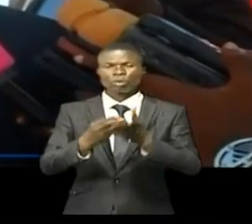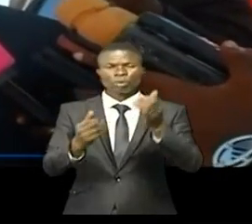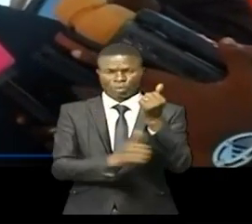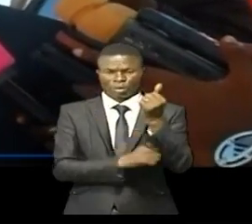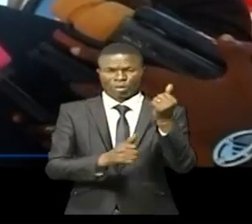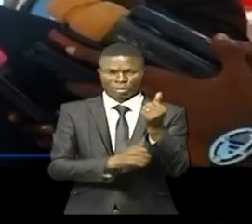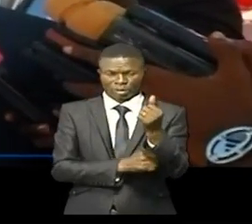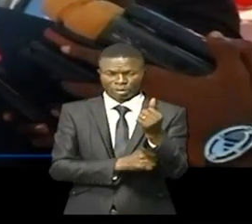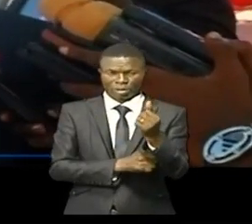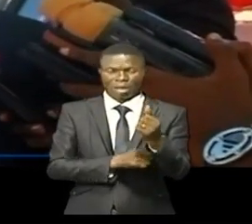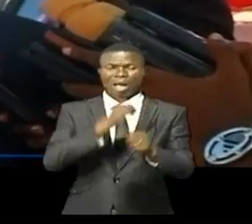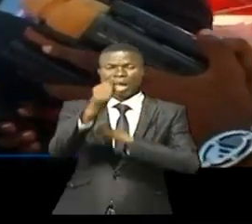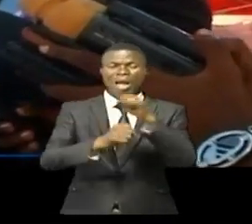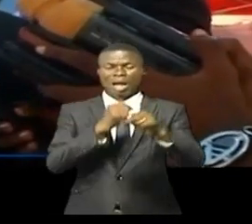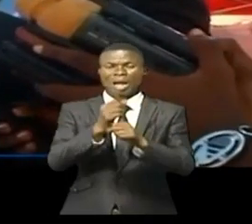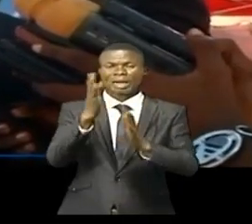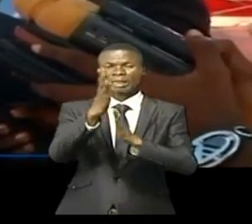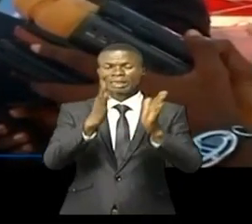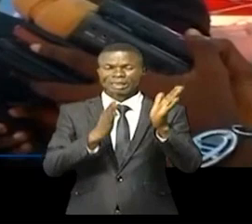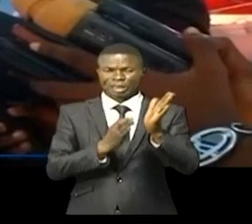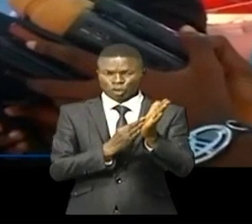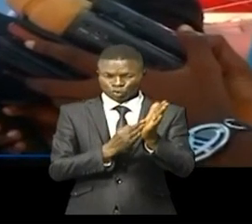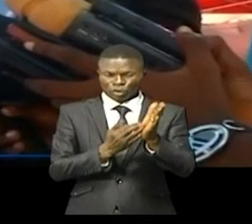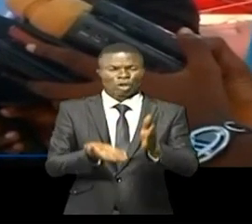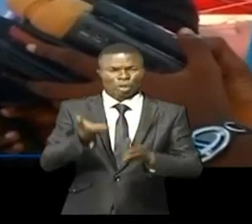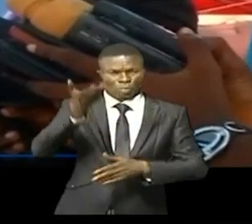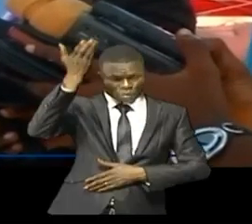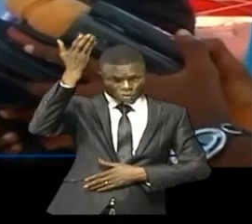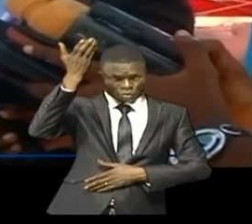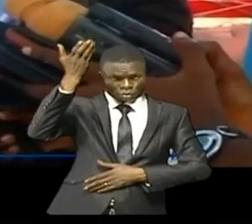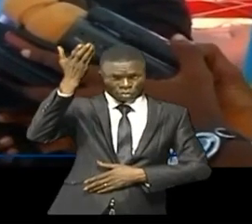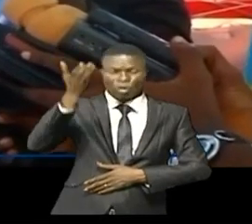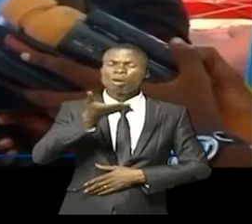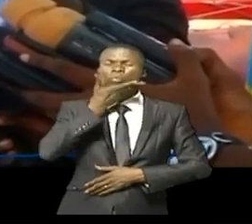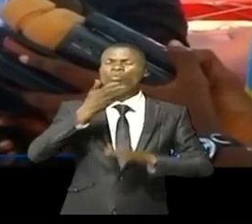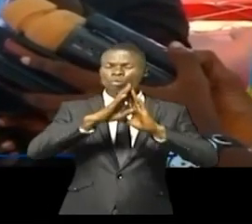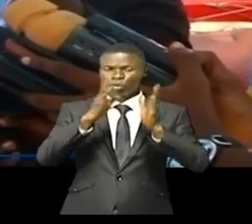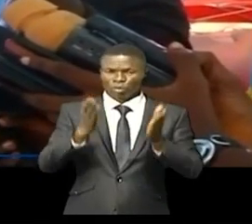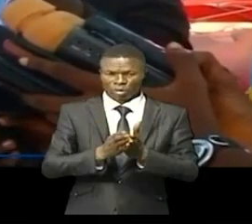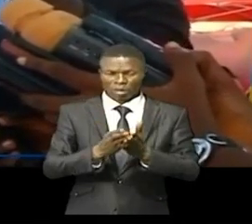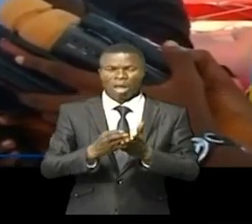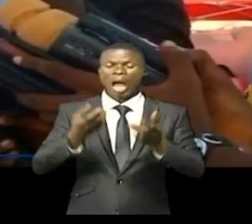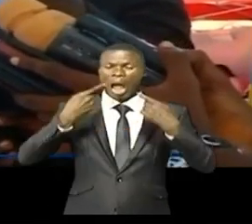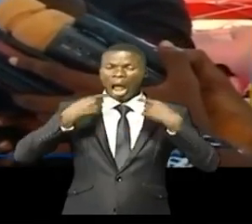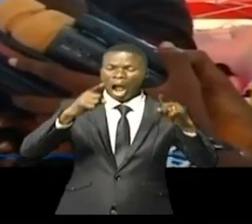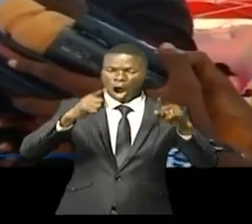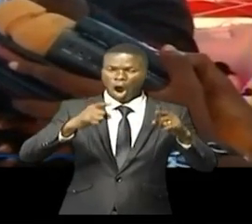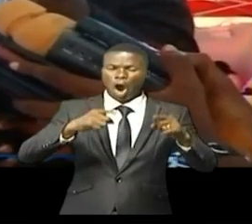de 18 ans et plus. Si c'est, je lance officiellement la campagne de